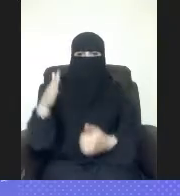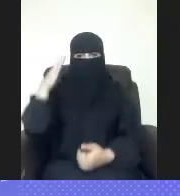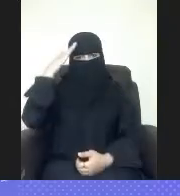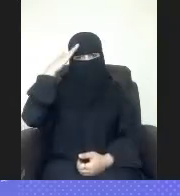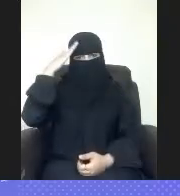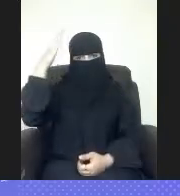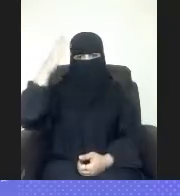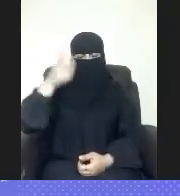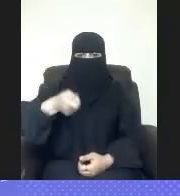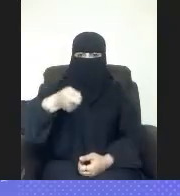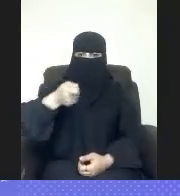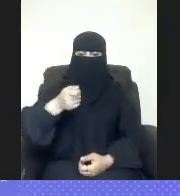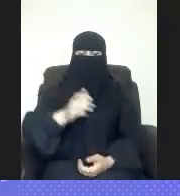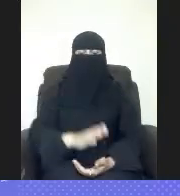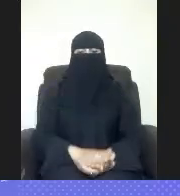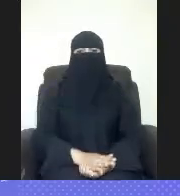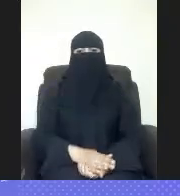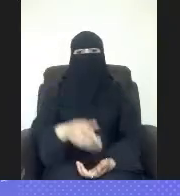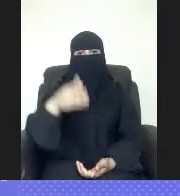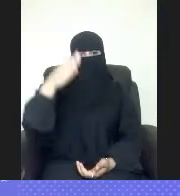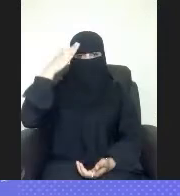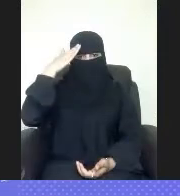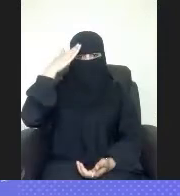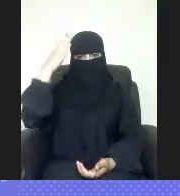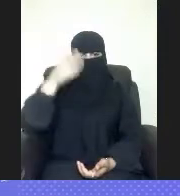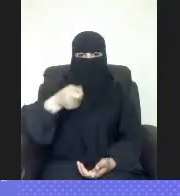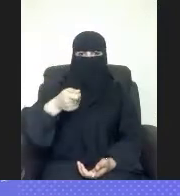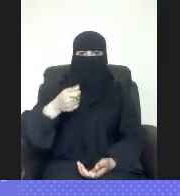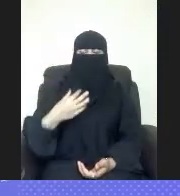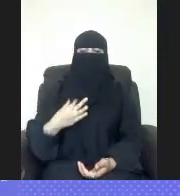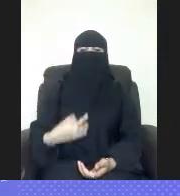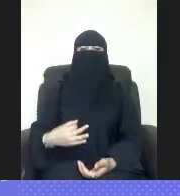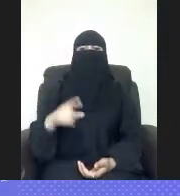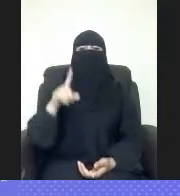ورحمة، فالسلام عليكم ورحمة الله وبركاته.